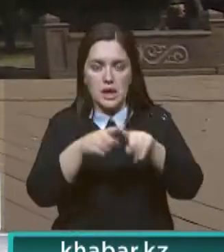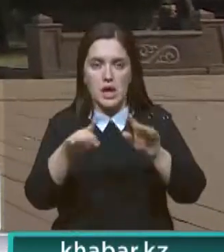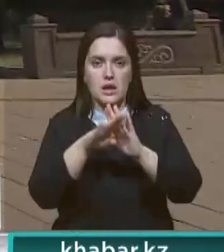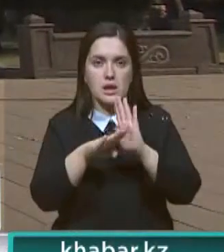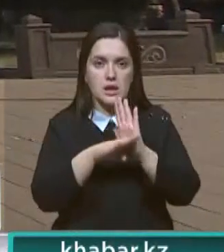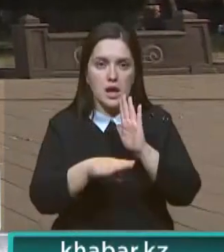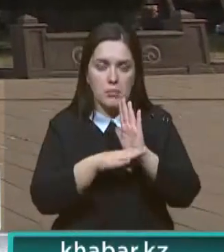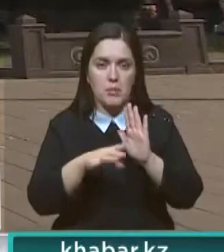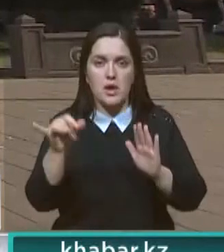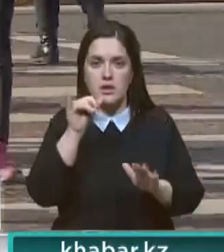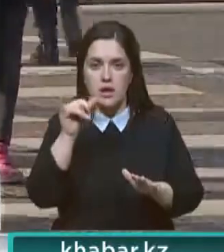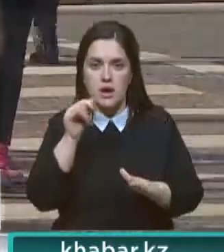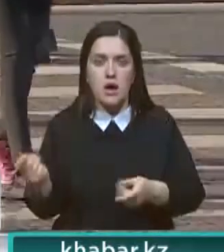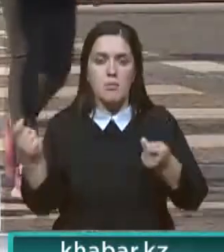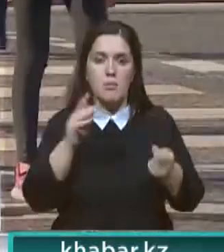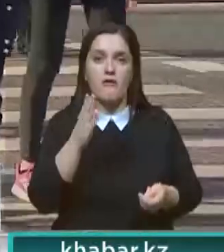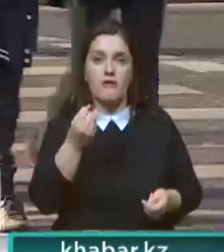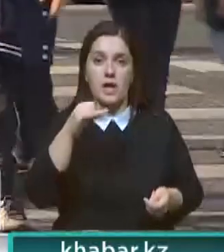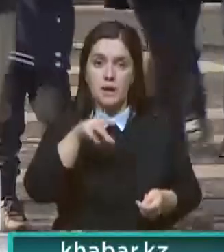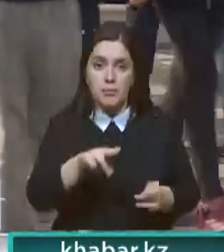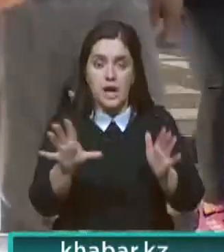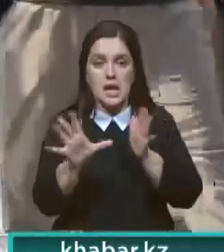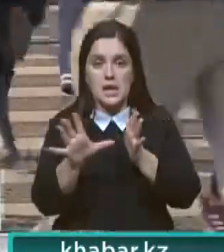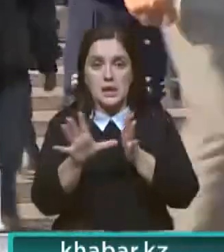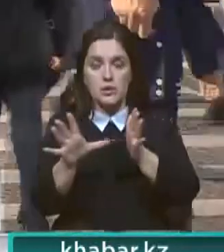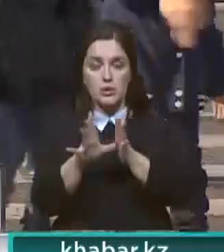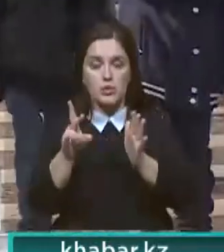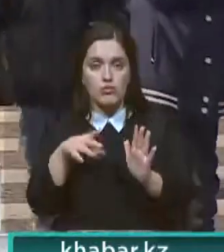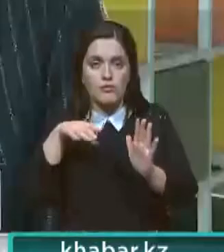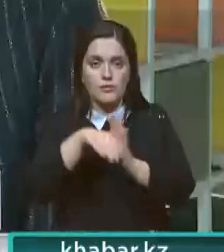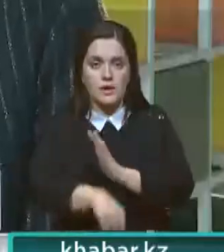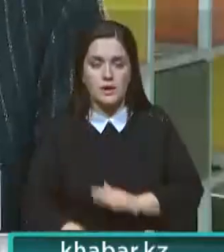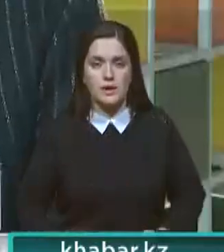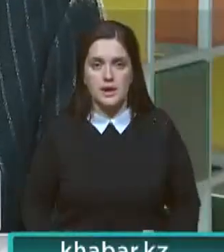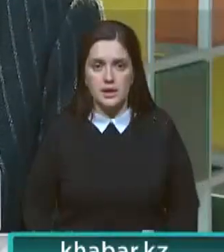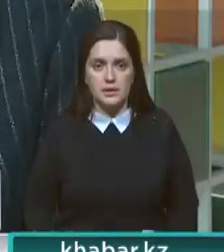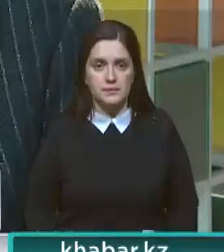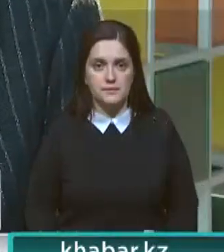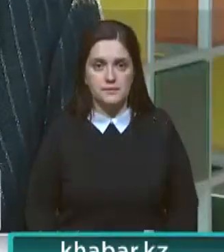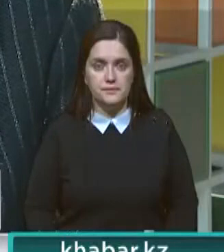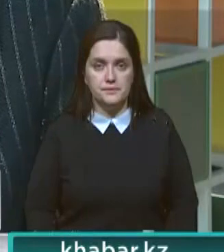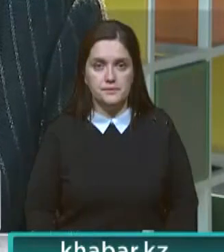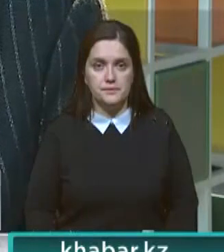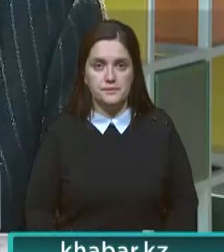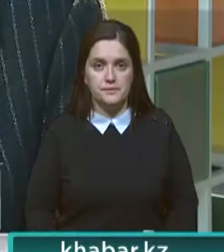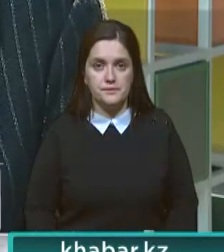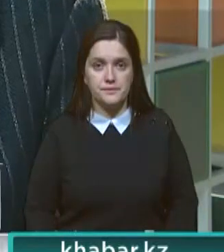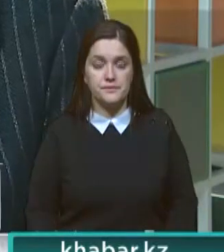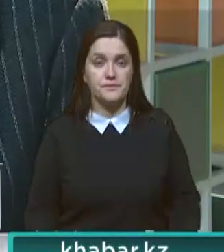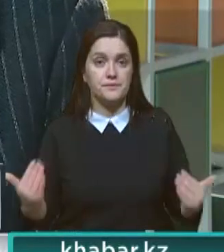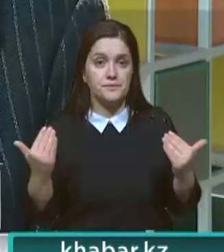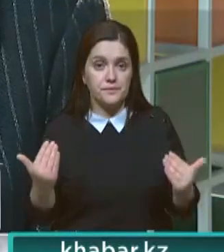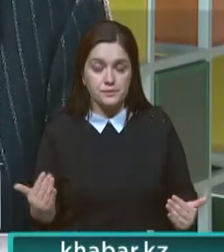табачных изделий, куда отнесли и вейпы, и электронные сигареты, считают общественники. В настоящее время техрегламент находится на